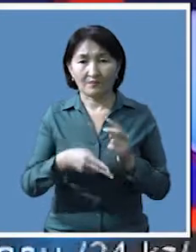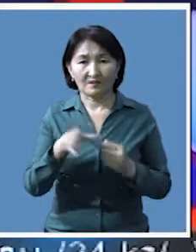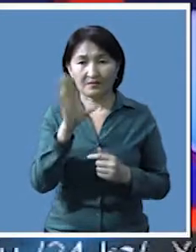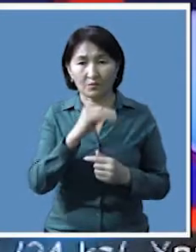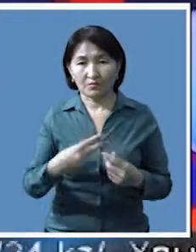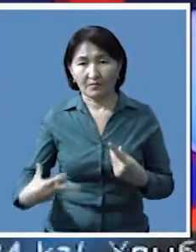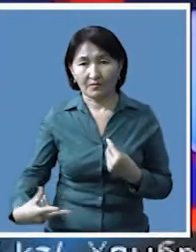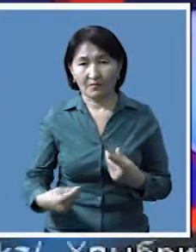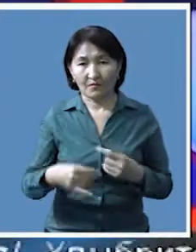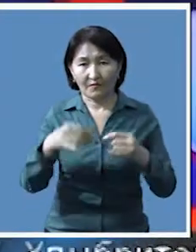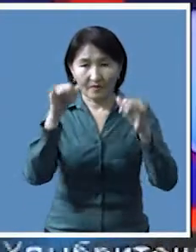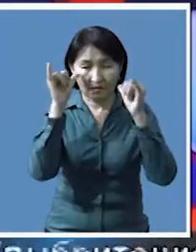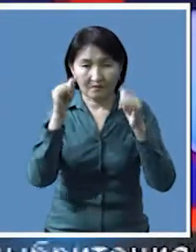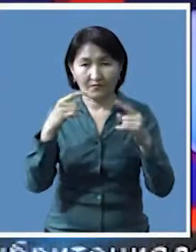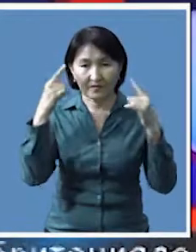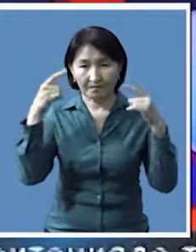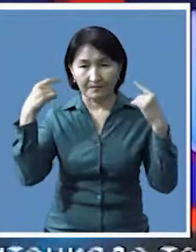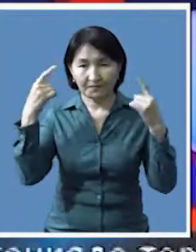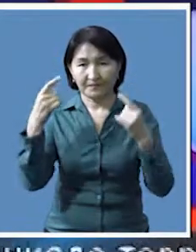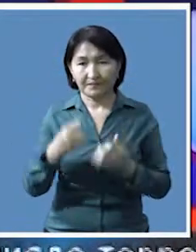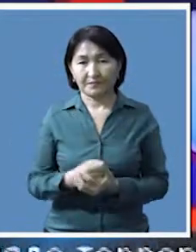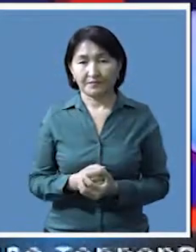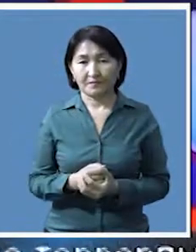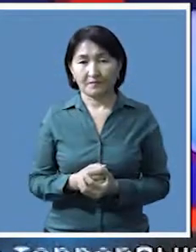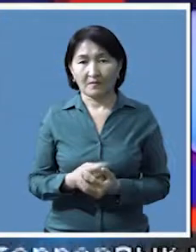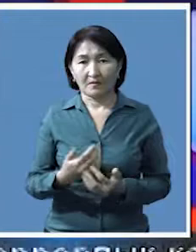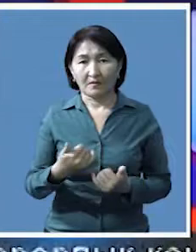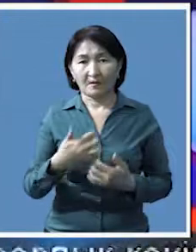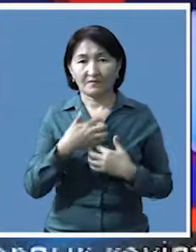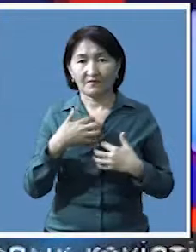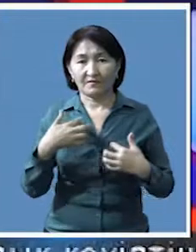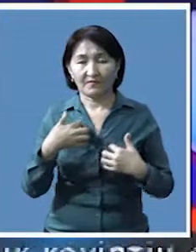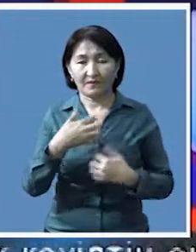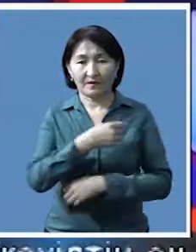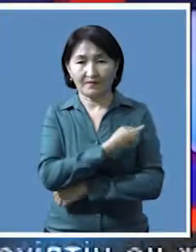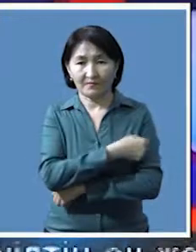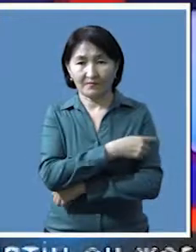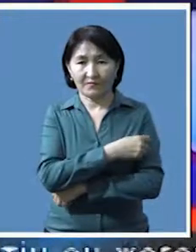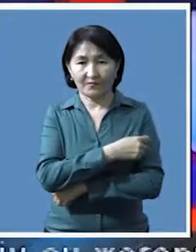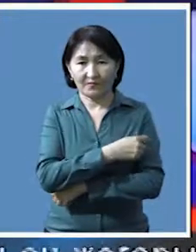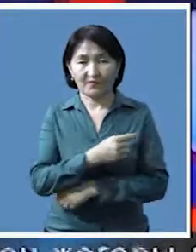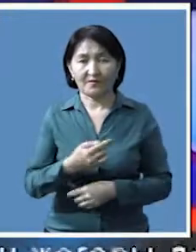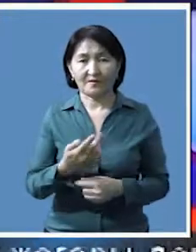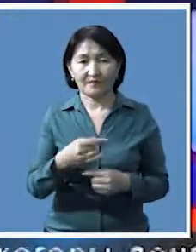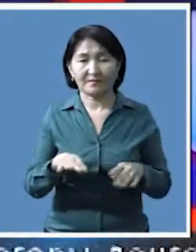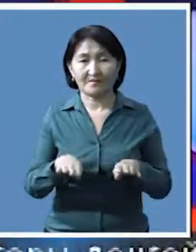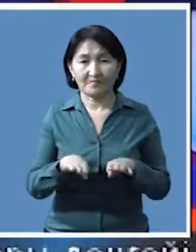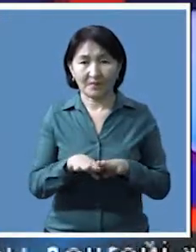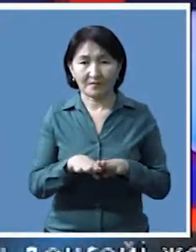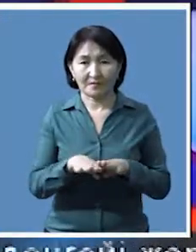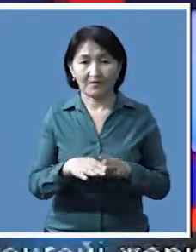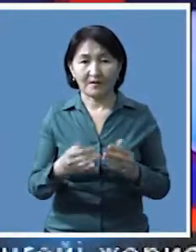Өңірде ветеринария саласы ақсап тұр. Эпизодиялық жағдай мәз емес, кемшін тұстары көп. Ал төрт түлікке салынатын екпе